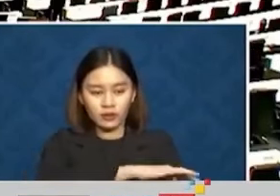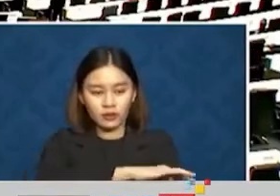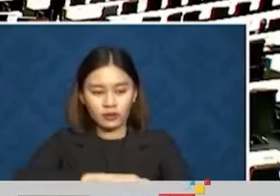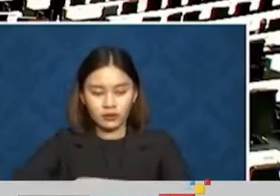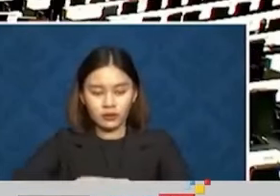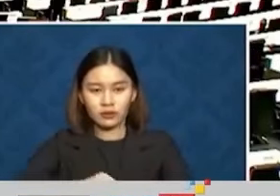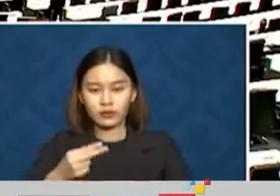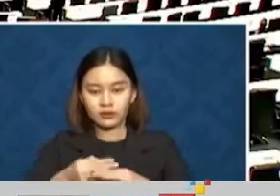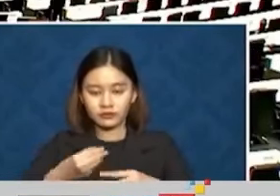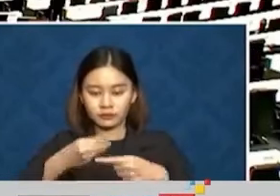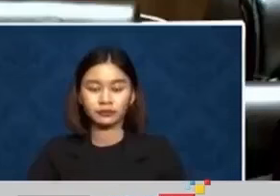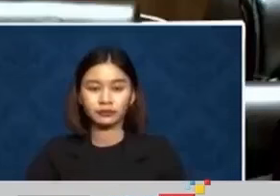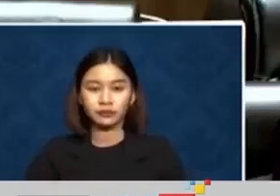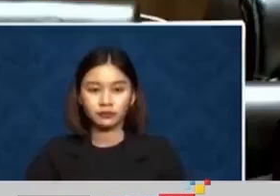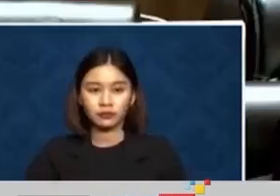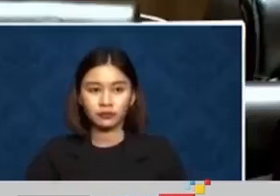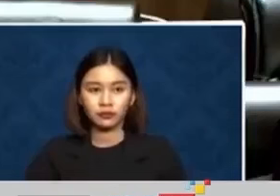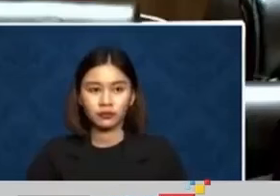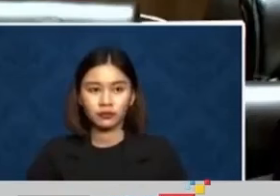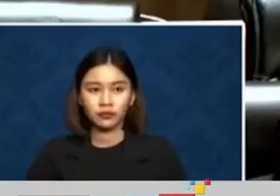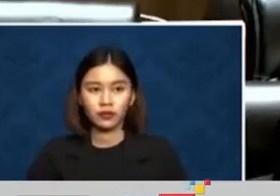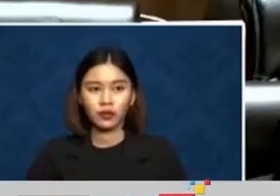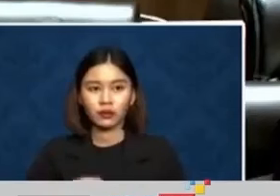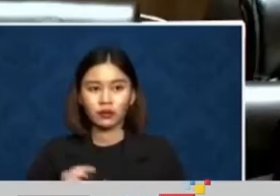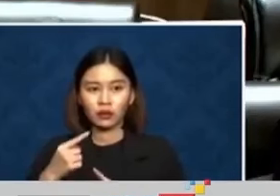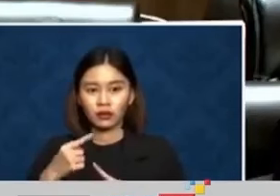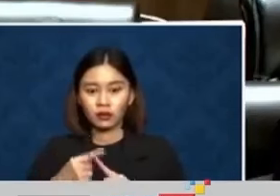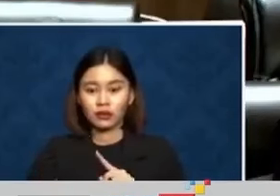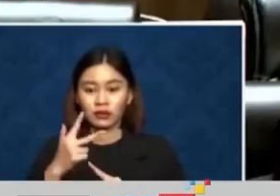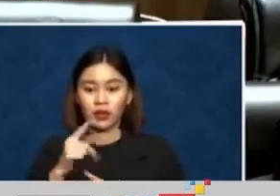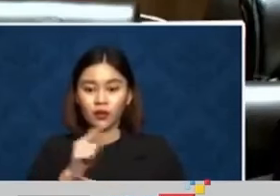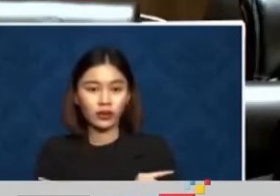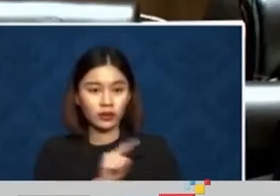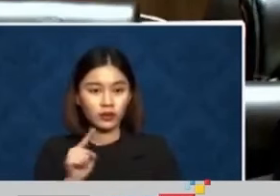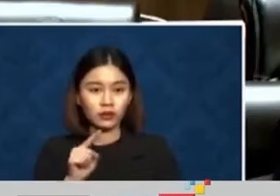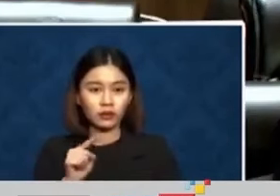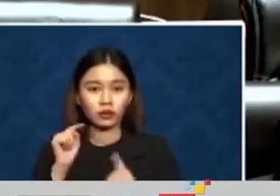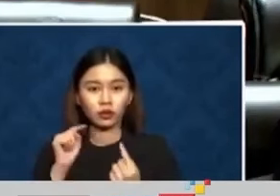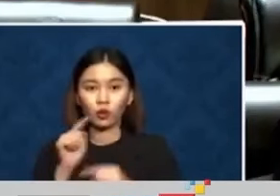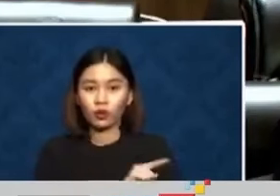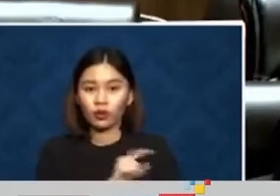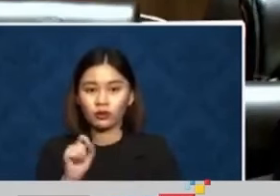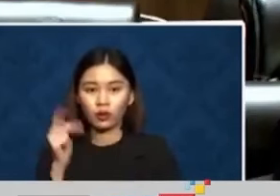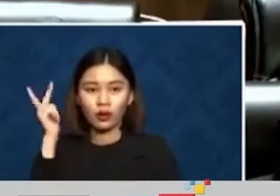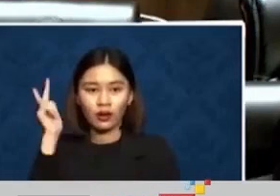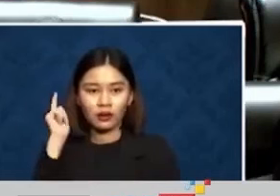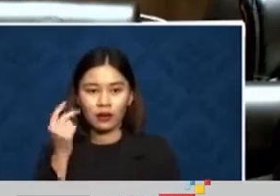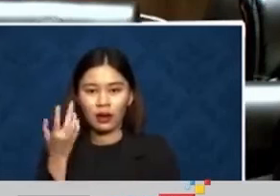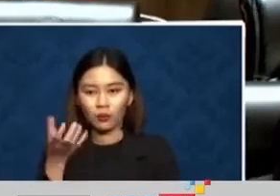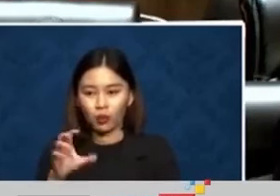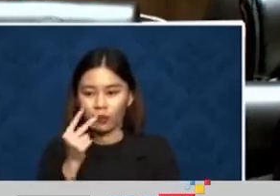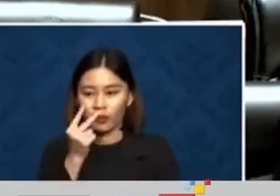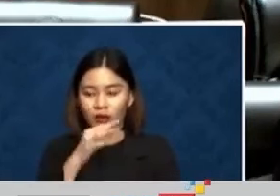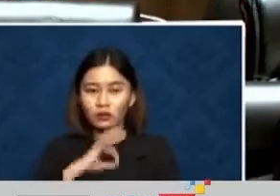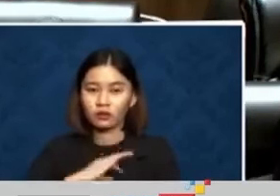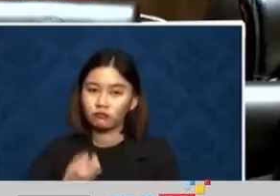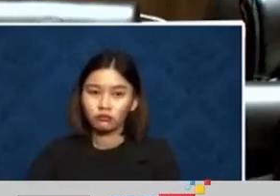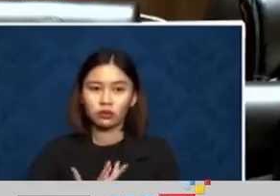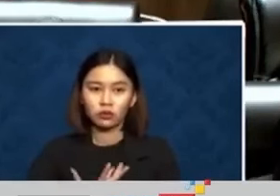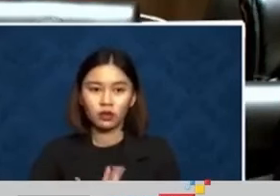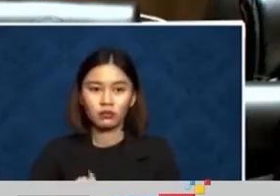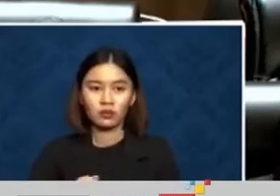ก่อนเข้าสู่วาระการพิจารณาสสเพื่อไทยมหาสารคามชัยวัฒนานะลุกขึ้นตำหนิการทำหน้าที่